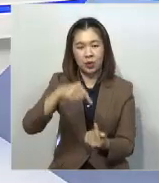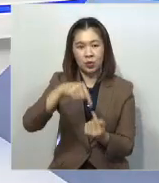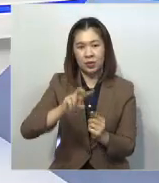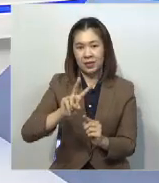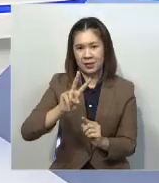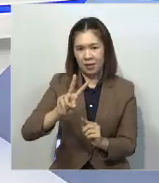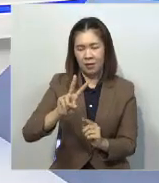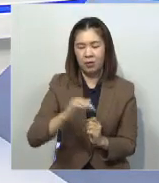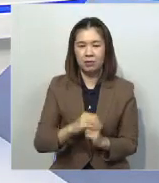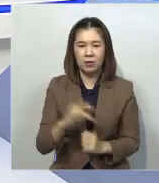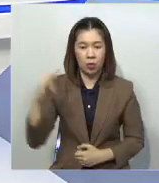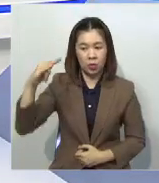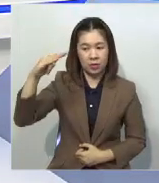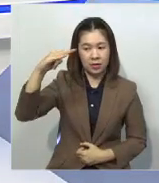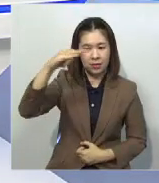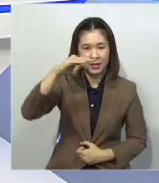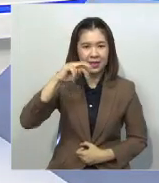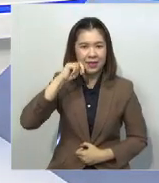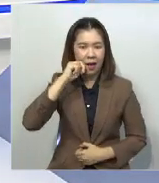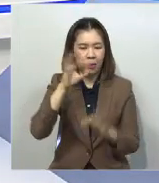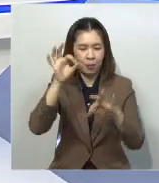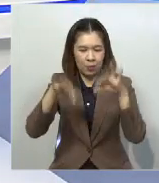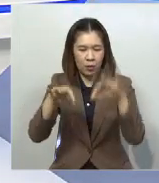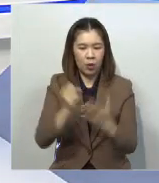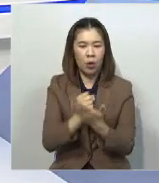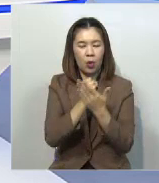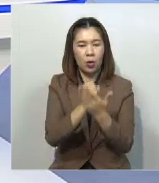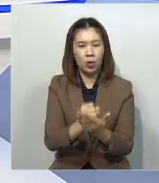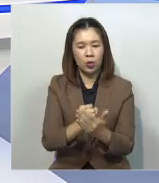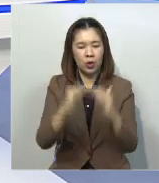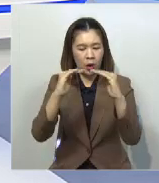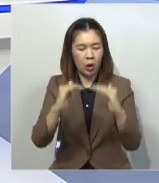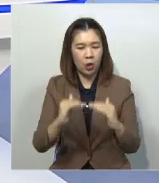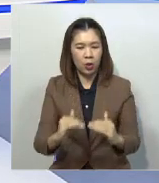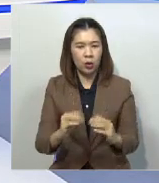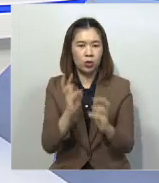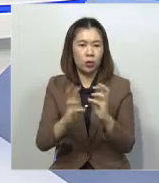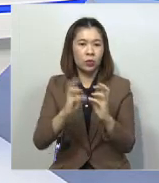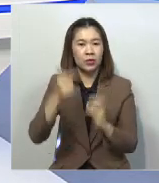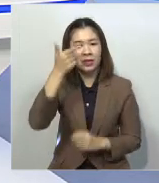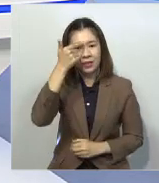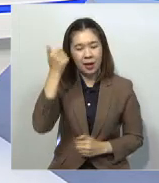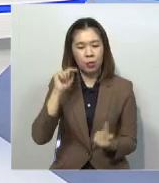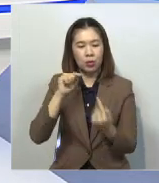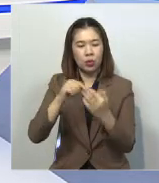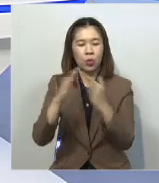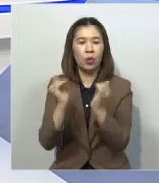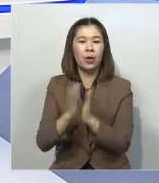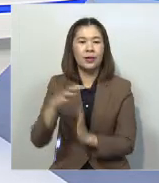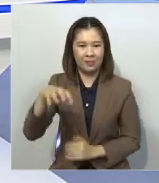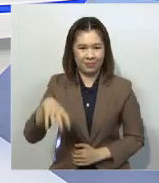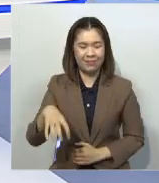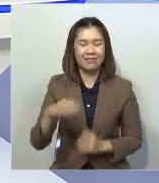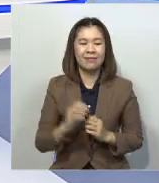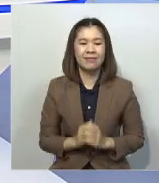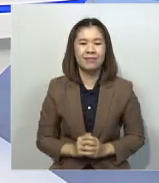ที่2สำหรับการใช้โดรนขึ้นบินละอองน้ำเพื่อลดปริมาณฝุ่นละอองนะคะอยู่ที่ฐานบินบริเวณวัดพระศรีมหาธาตุบางเ